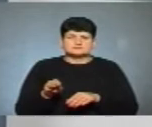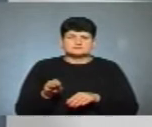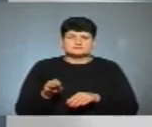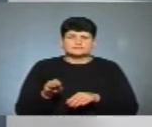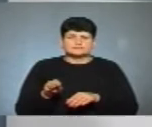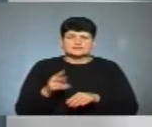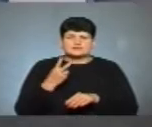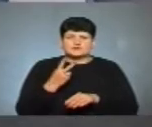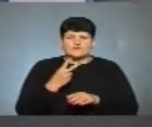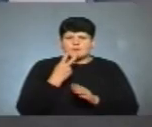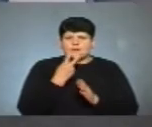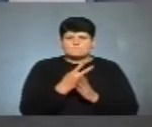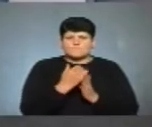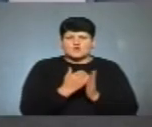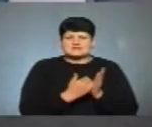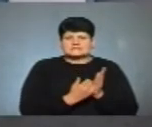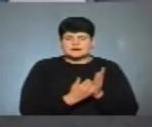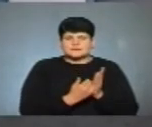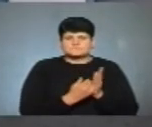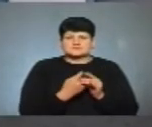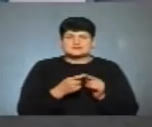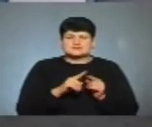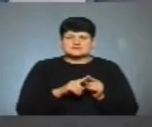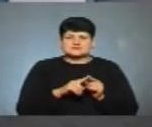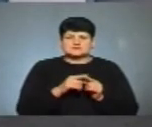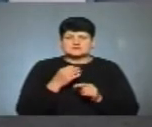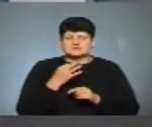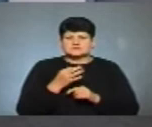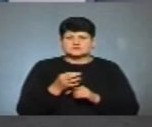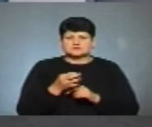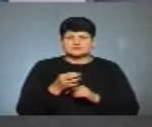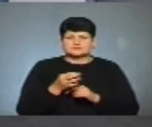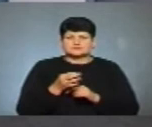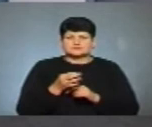за двома показниками. А саме зараз скажу,